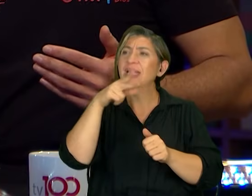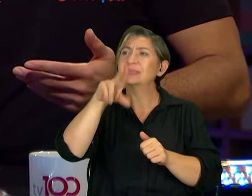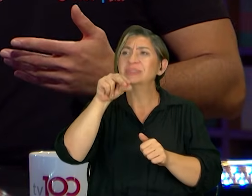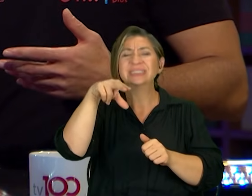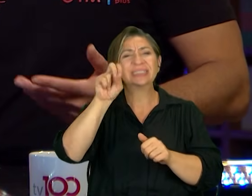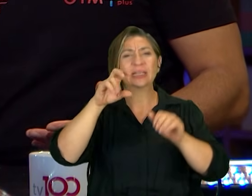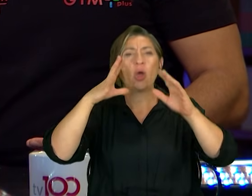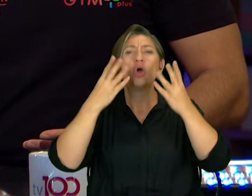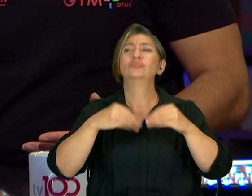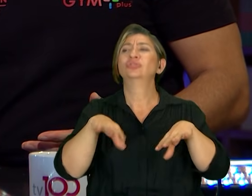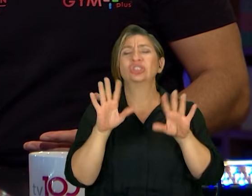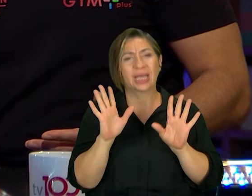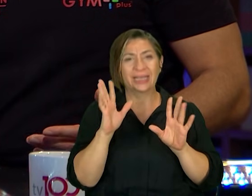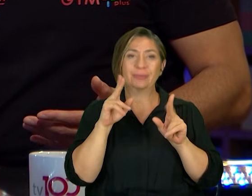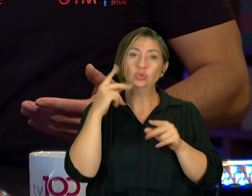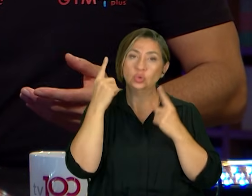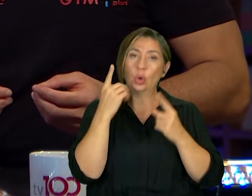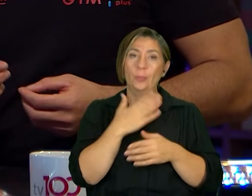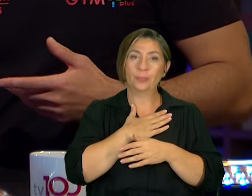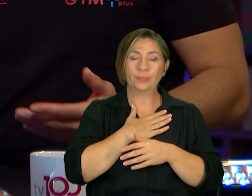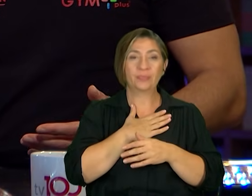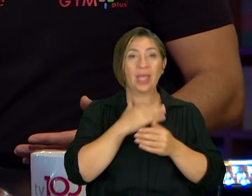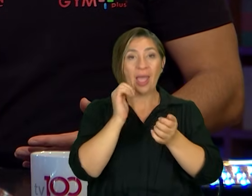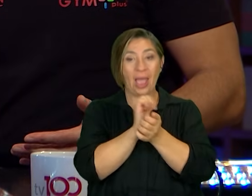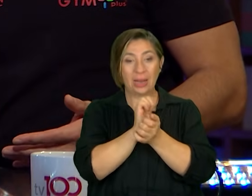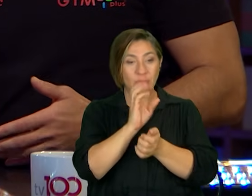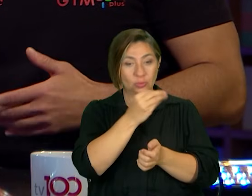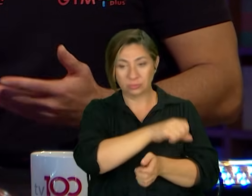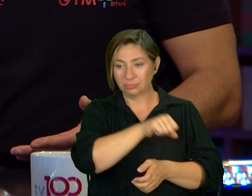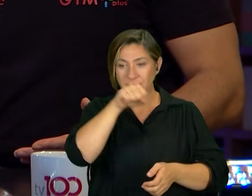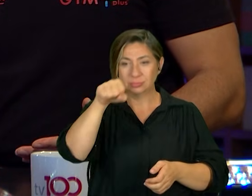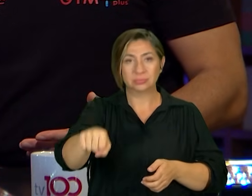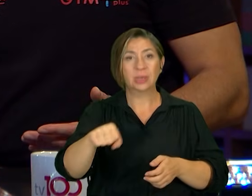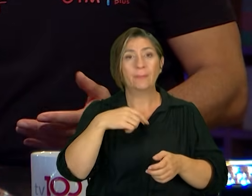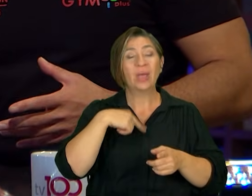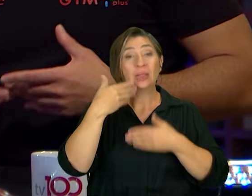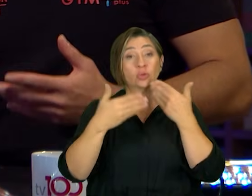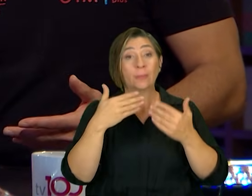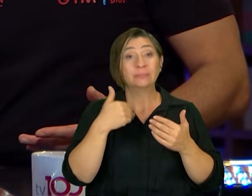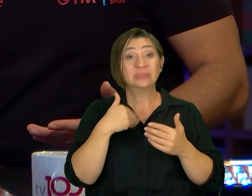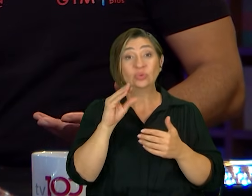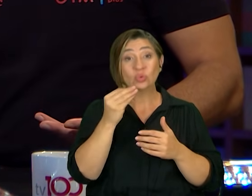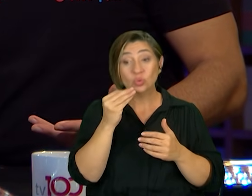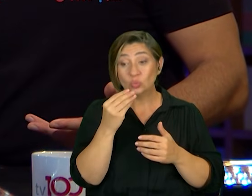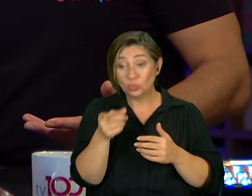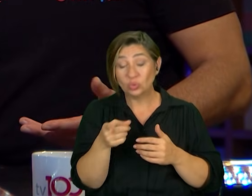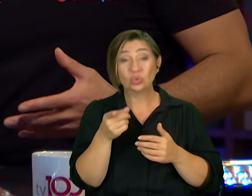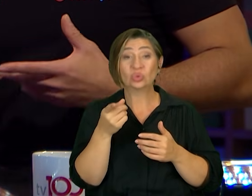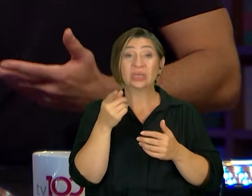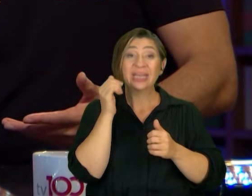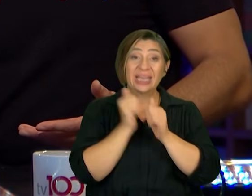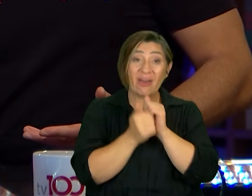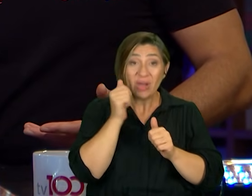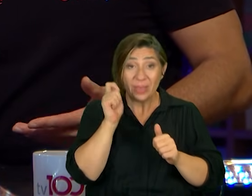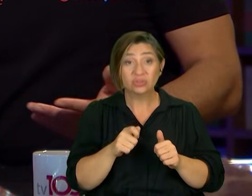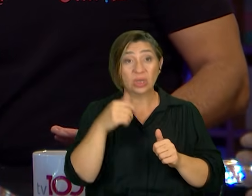%70-80'i olmayacaktır diye düşünüyorum. Mesela aileler çocuklarını getirdiği zaman ben şunu anlatıyorum. Hani ya bizim çocuğumuz diyor kavga